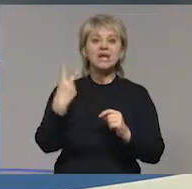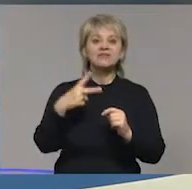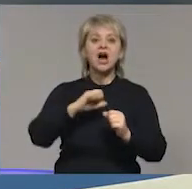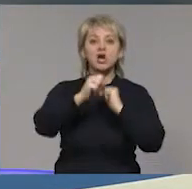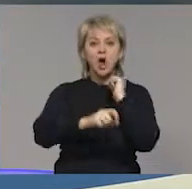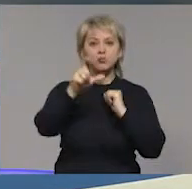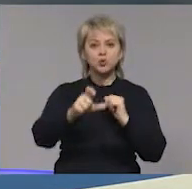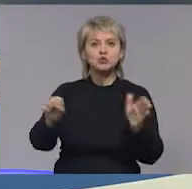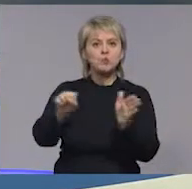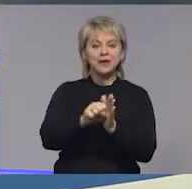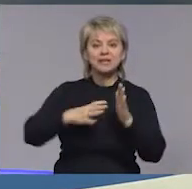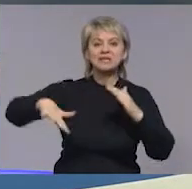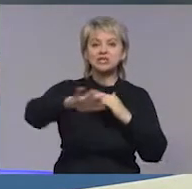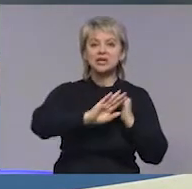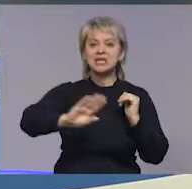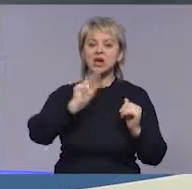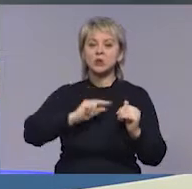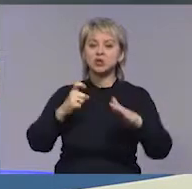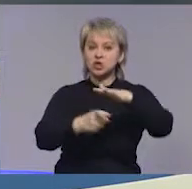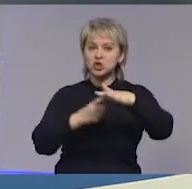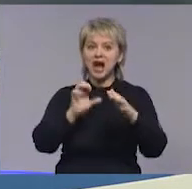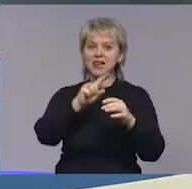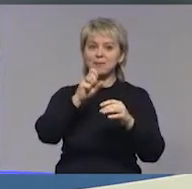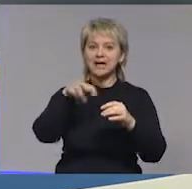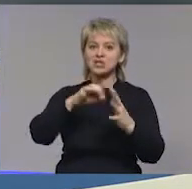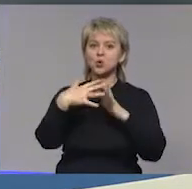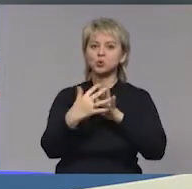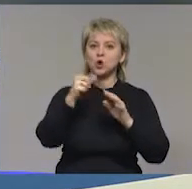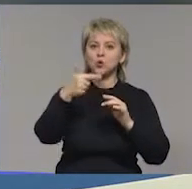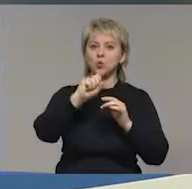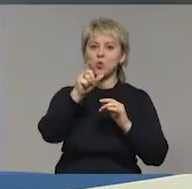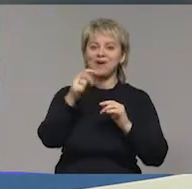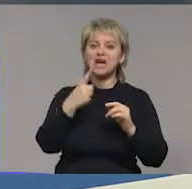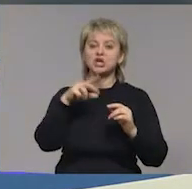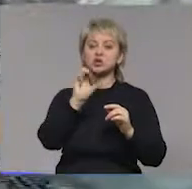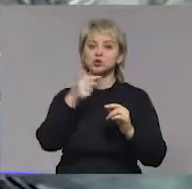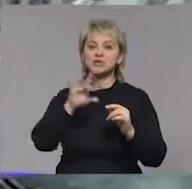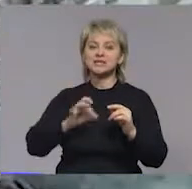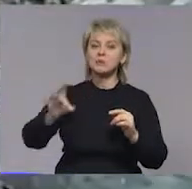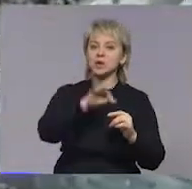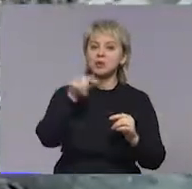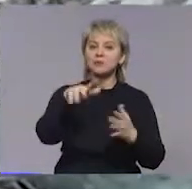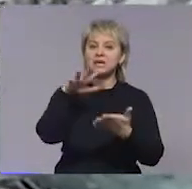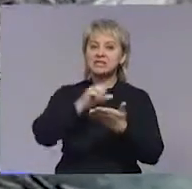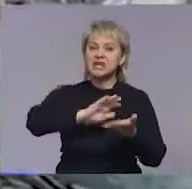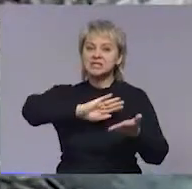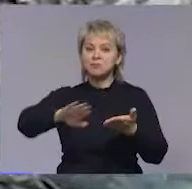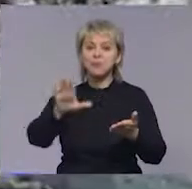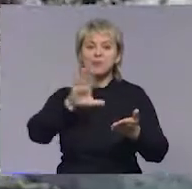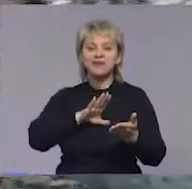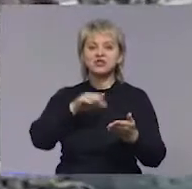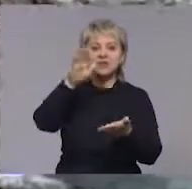Двое рабочих погибли на территории неработающей шахты «Алмазная» у хутора Гуково в Красносулинском районе. Они занимались демонтажем